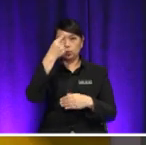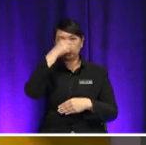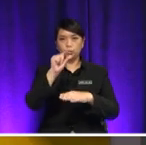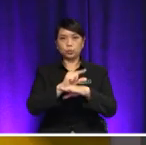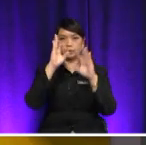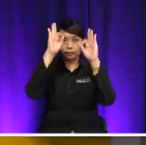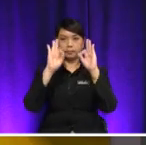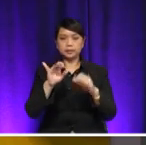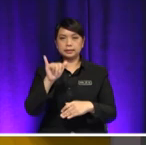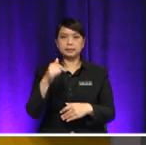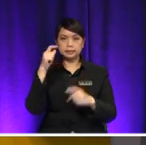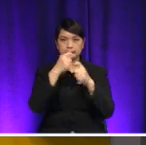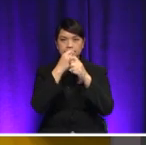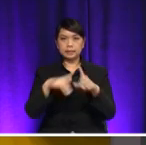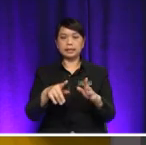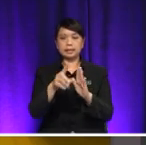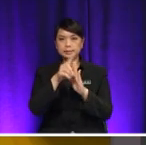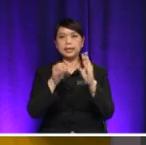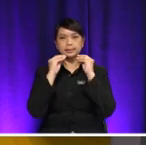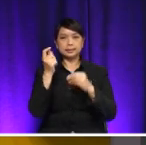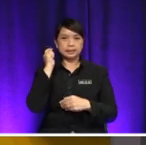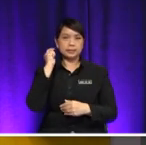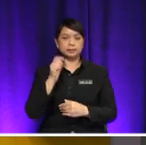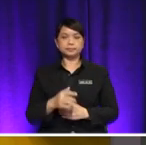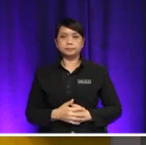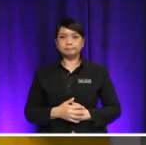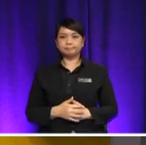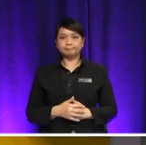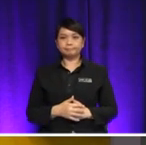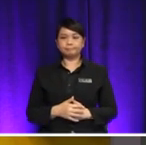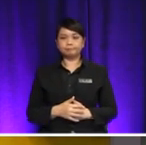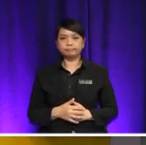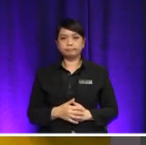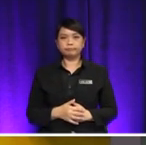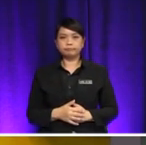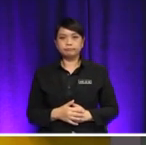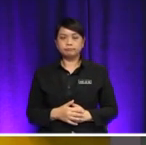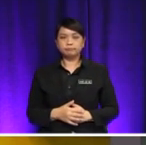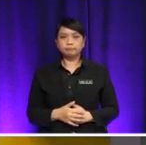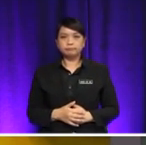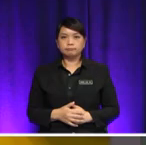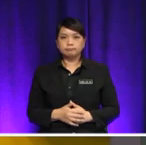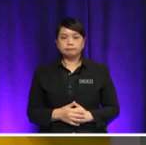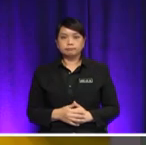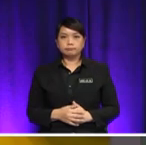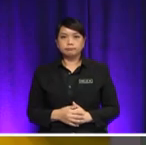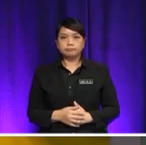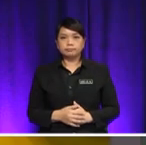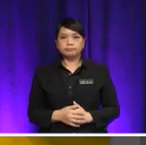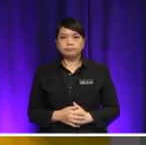yang telah diberikan 2019 adalah tahun terkini betul Q1 dan q0-nya adalah